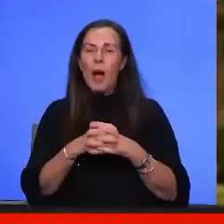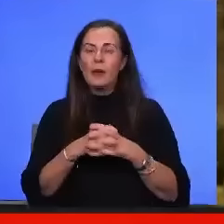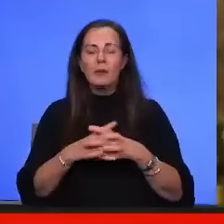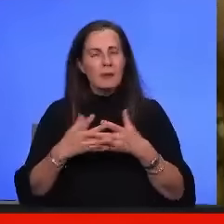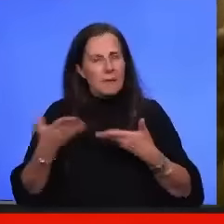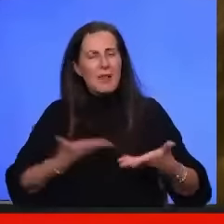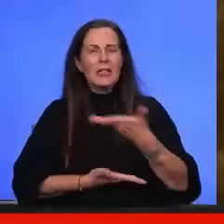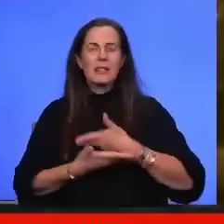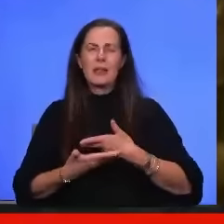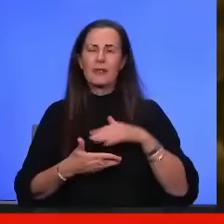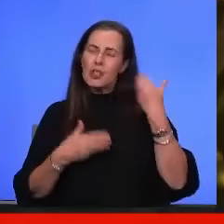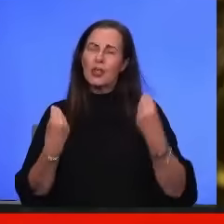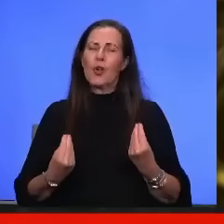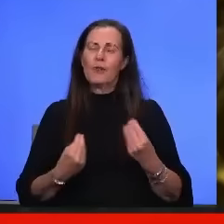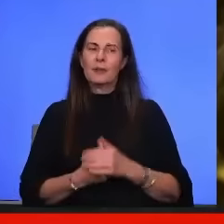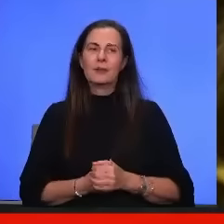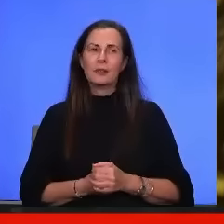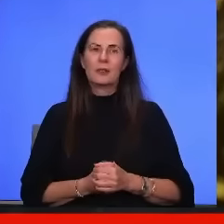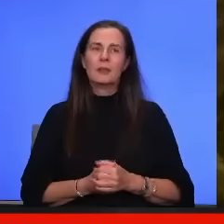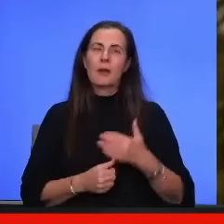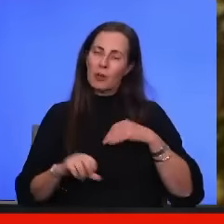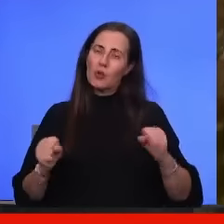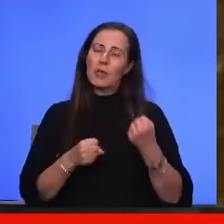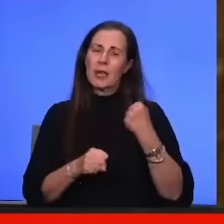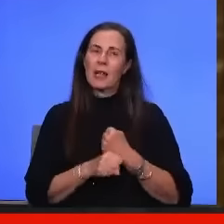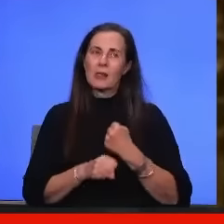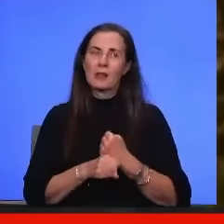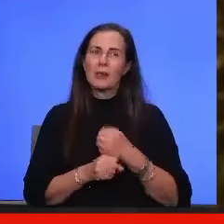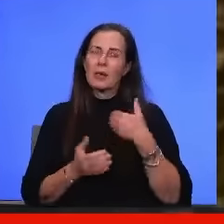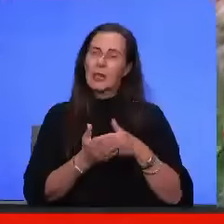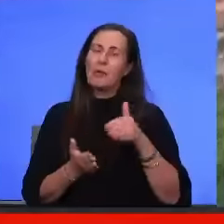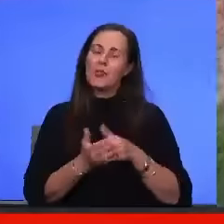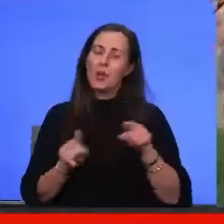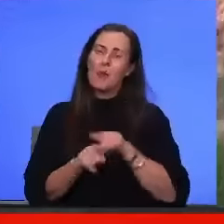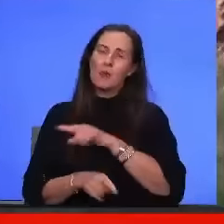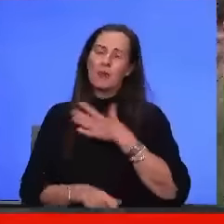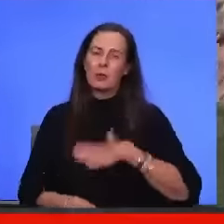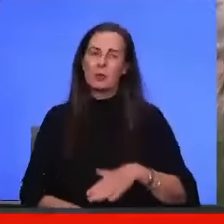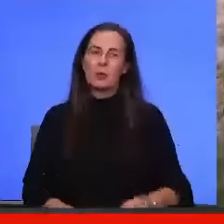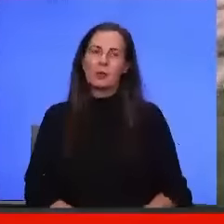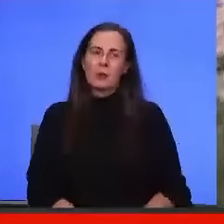ונסתדר והכל יהיה טוב. וזה מה שאנחנו נשתדל לעשות, להמשיך את המסורת שלהם.